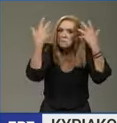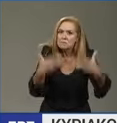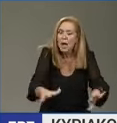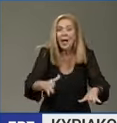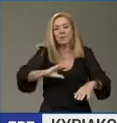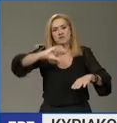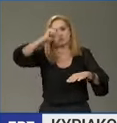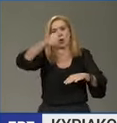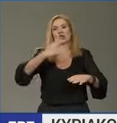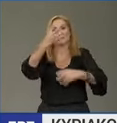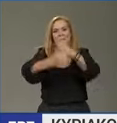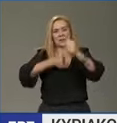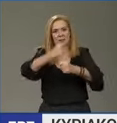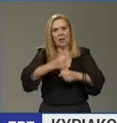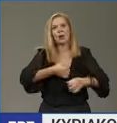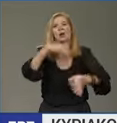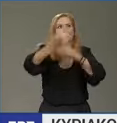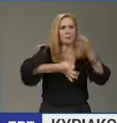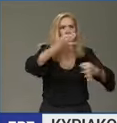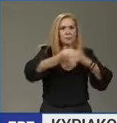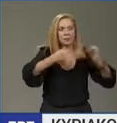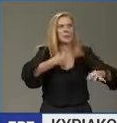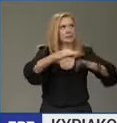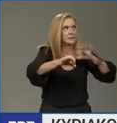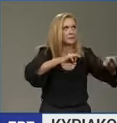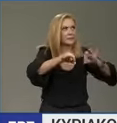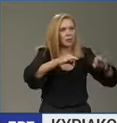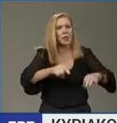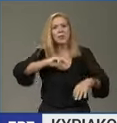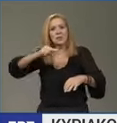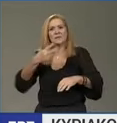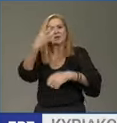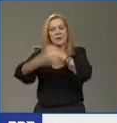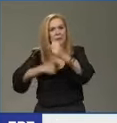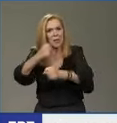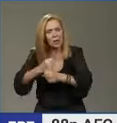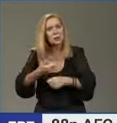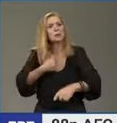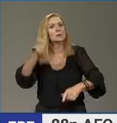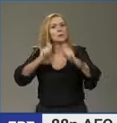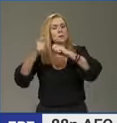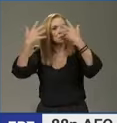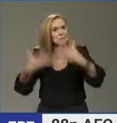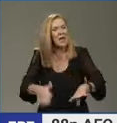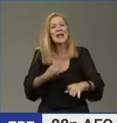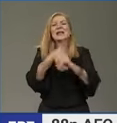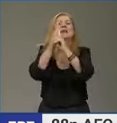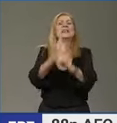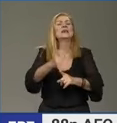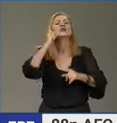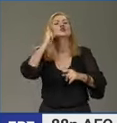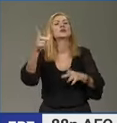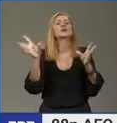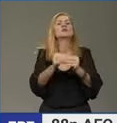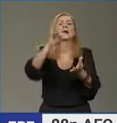η τετραετία του σχεδιασμού, είναι πολλά. Είχαμε την ευκαιρία να αναφερθούμε σε αυτά και στην ειδική εκδήλωση την οποία κάναμε για την